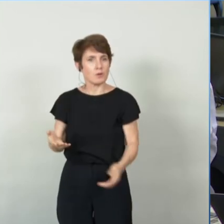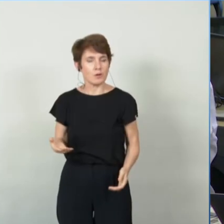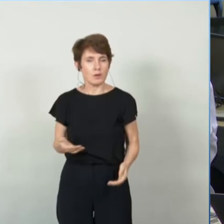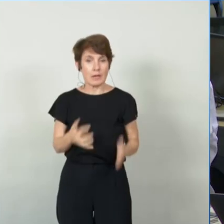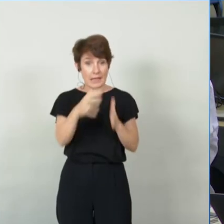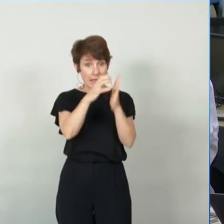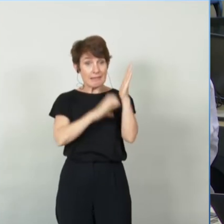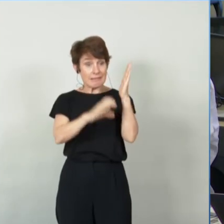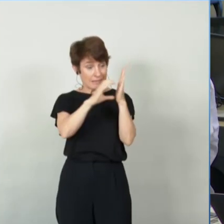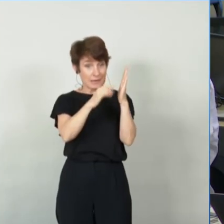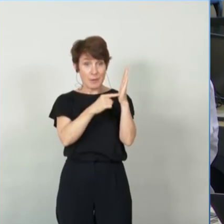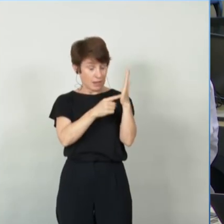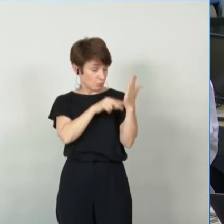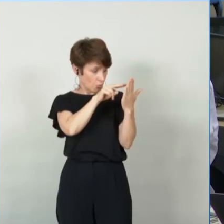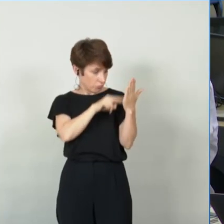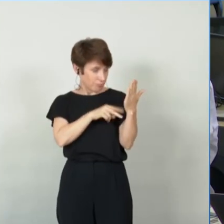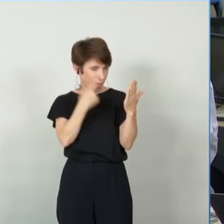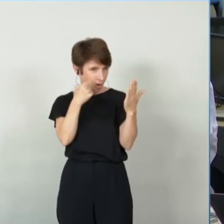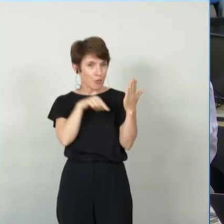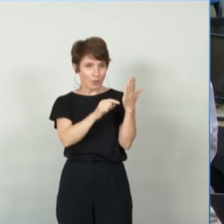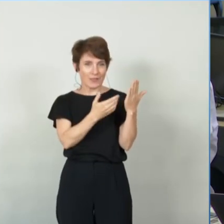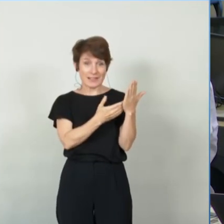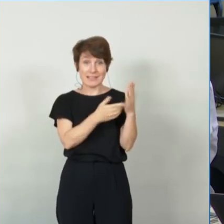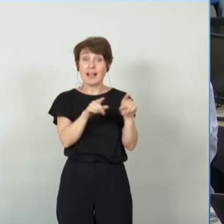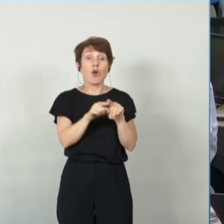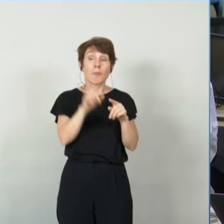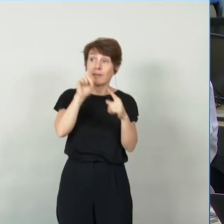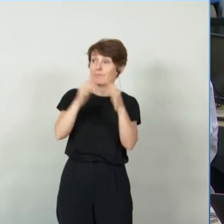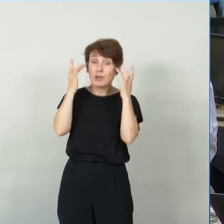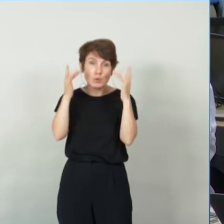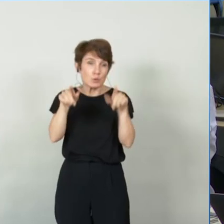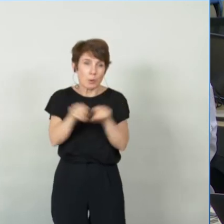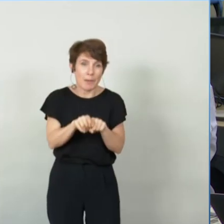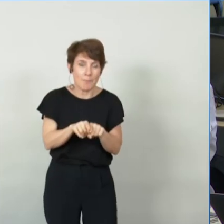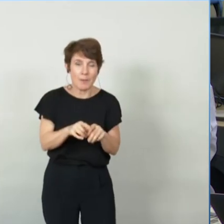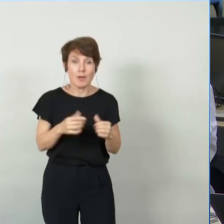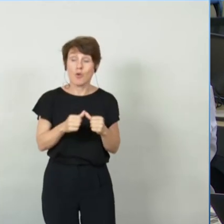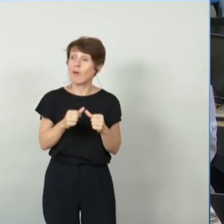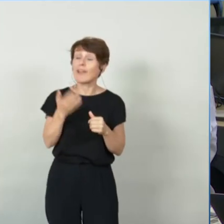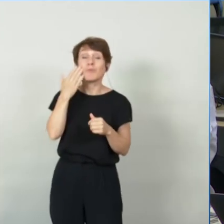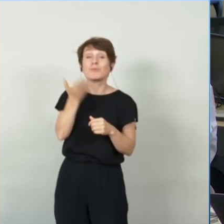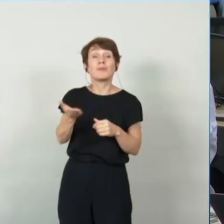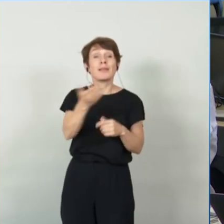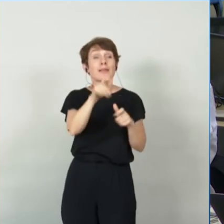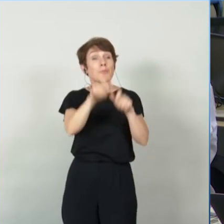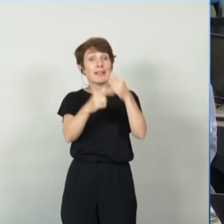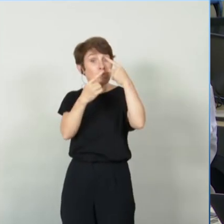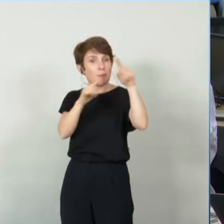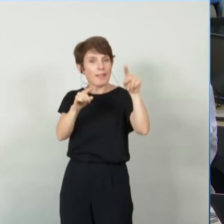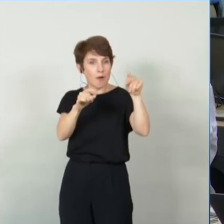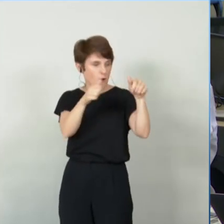elle a cet objet parce que comme avec la culture comme avec tout il s'agit de pouvoir écarter tout ce qui ne vous ressemble pas